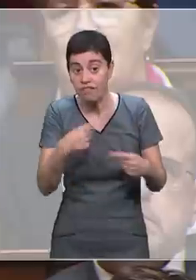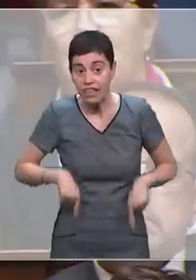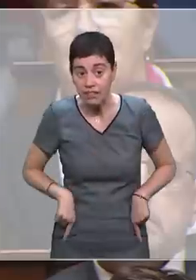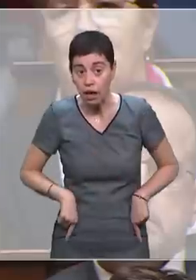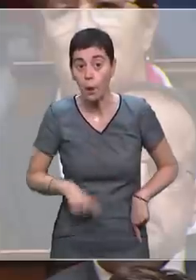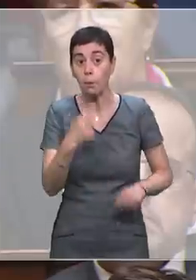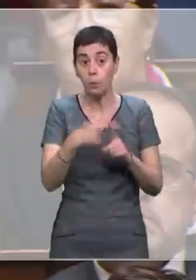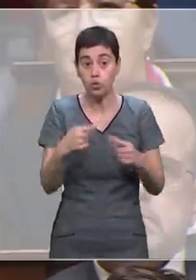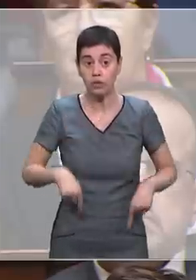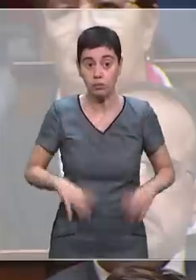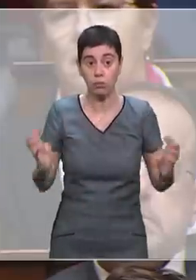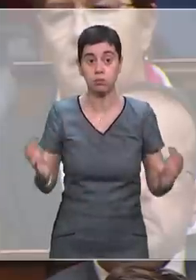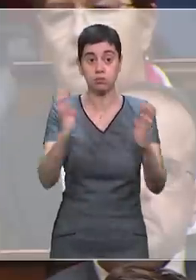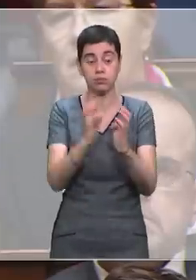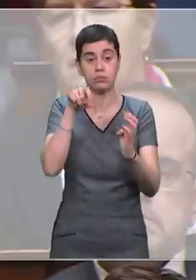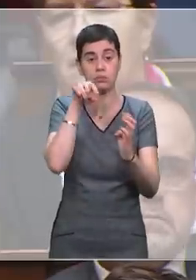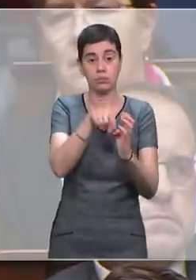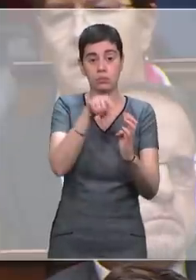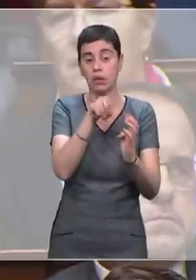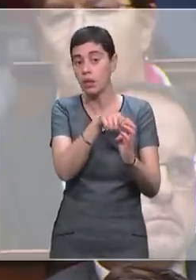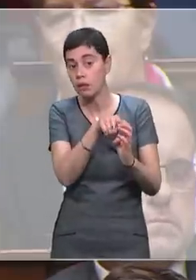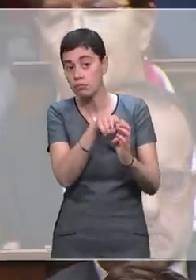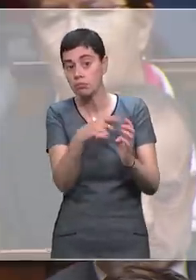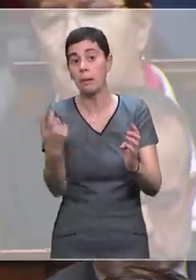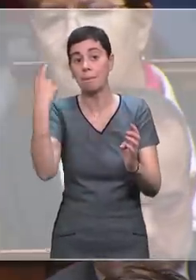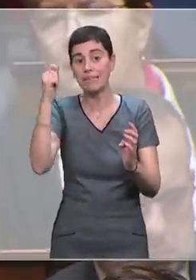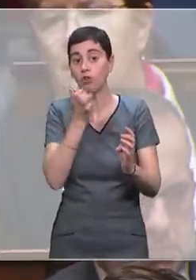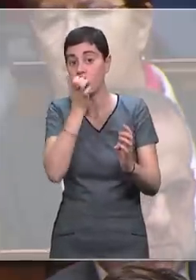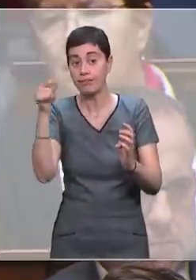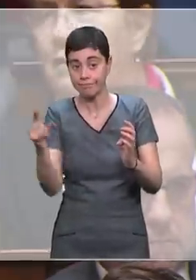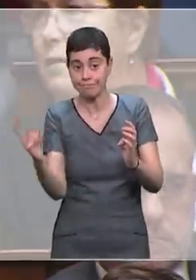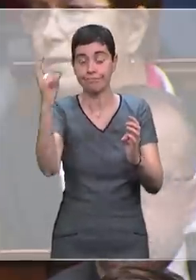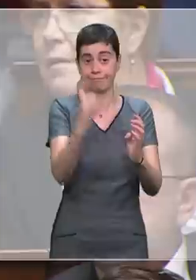qui prendra position sur la proposition de la présidence tchèque en